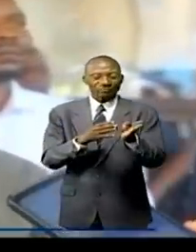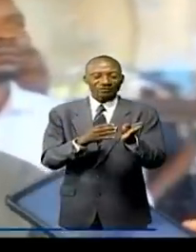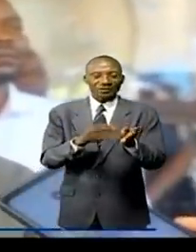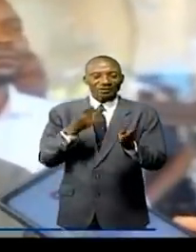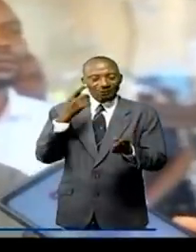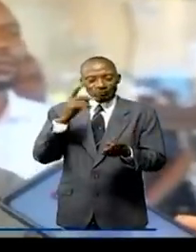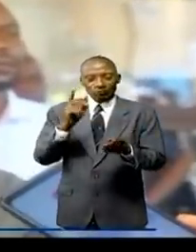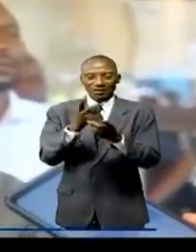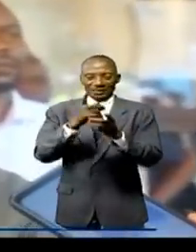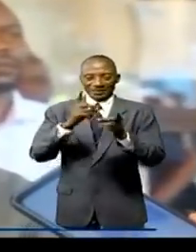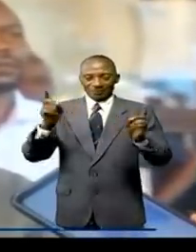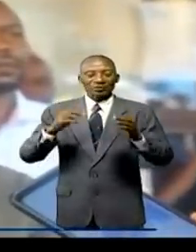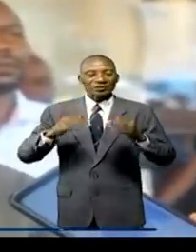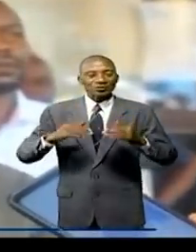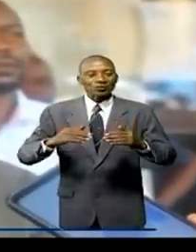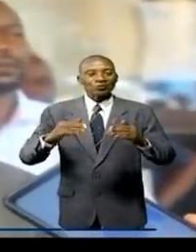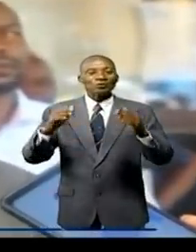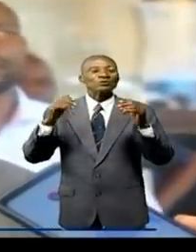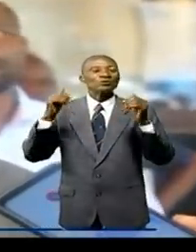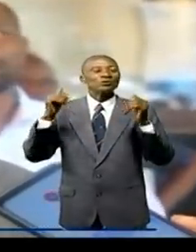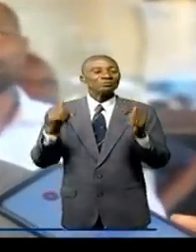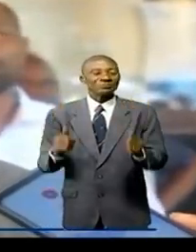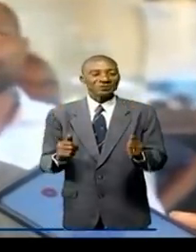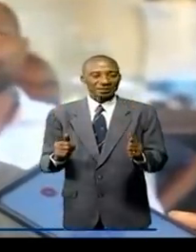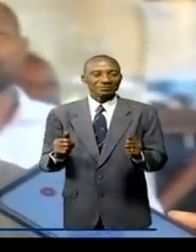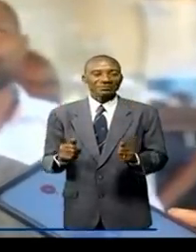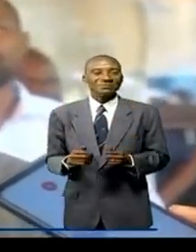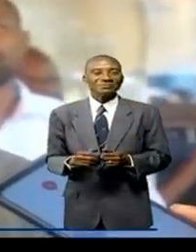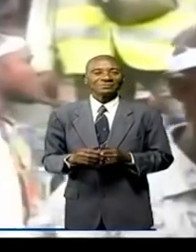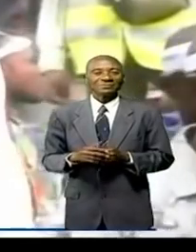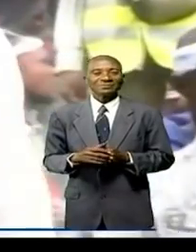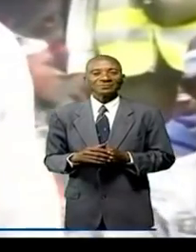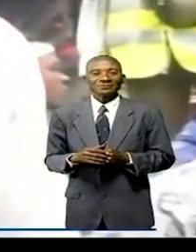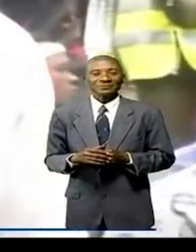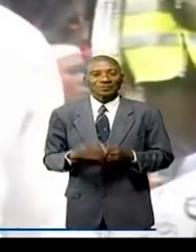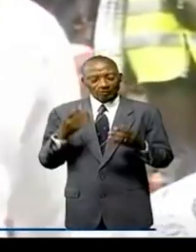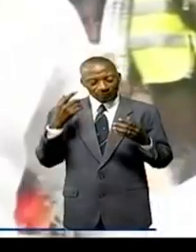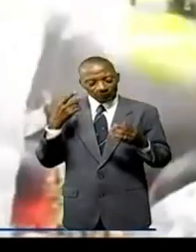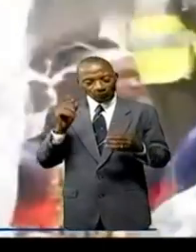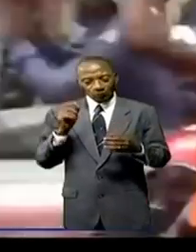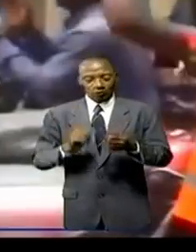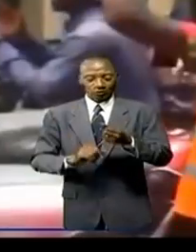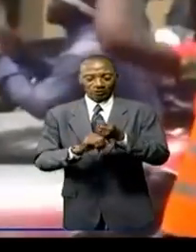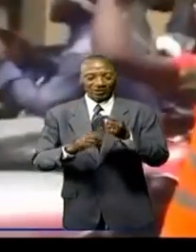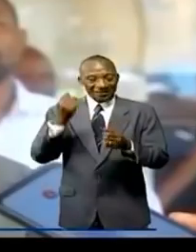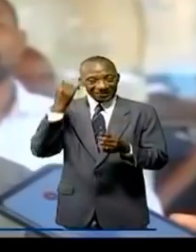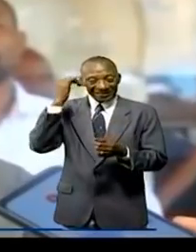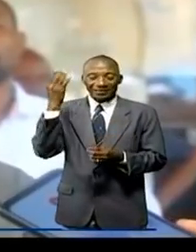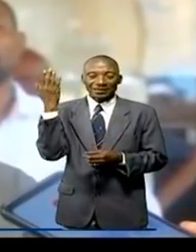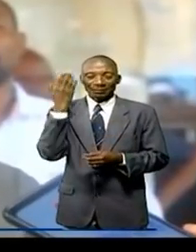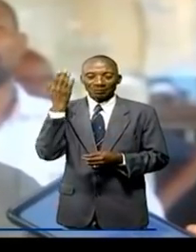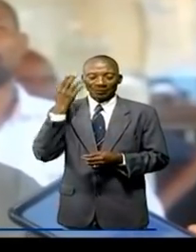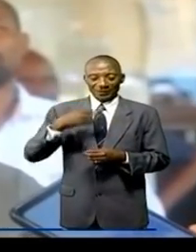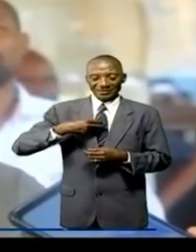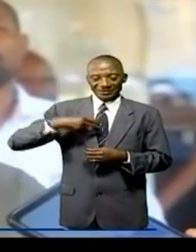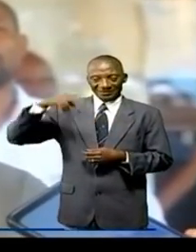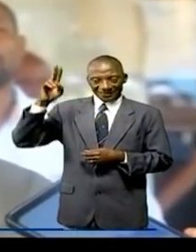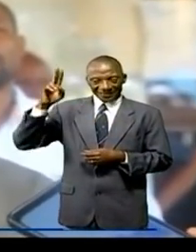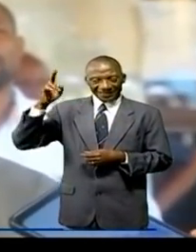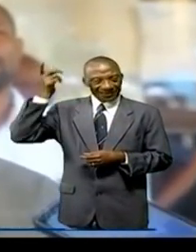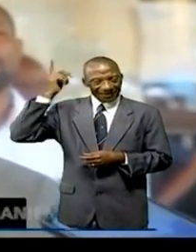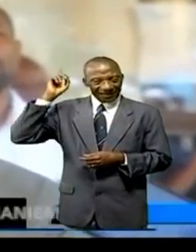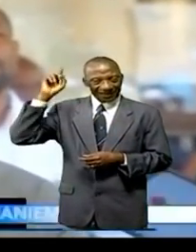promouvoir et de pérenniser la lutte de Tshisekedi Tshisekedi Wamulumba, basée sur la social-démocratie. La personne ne doit